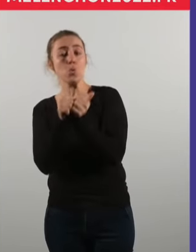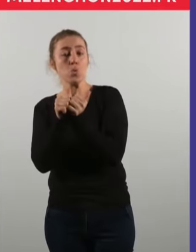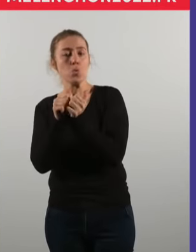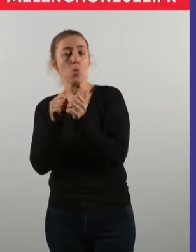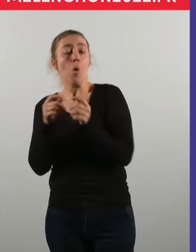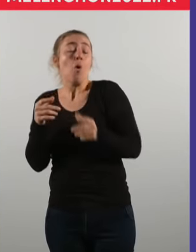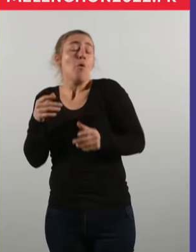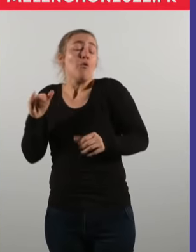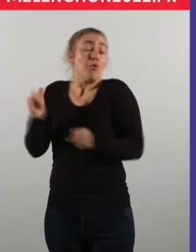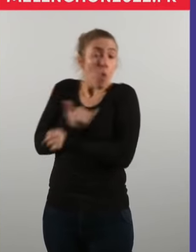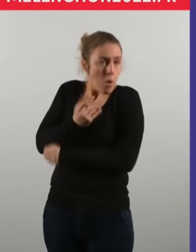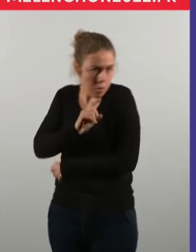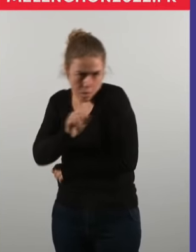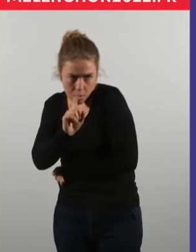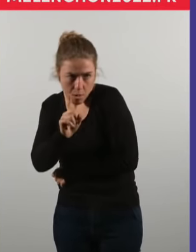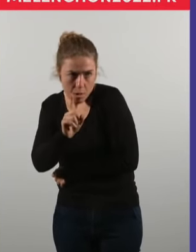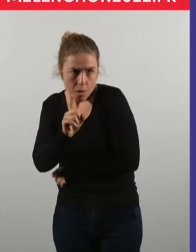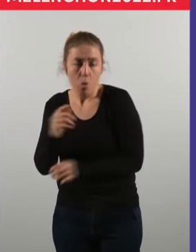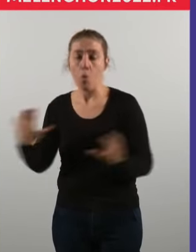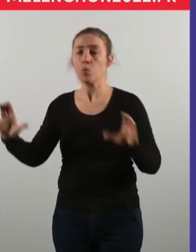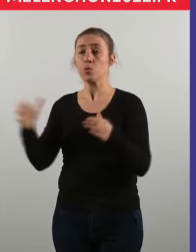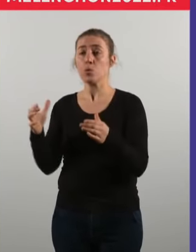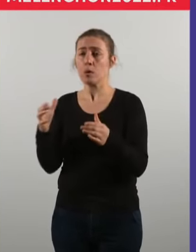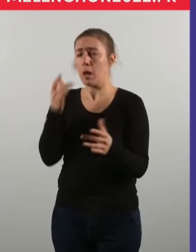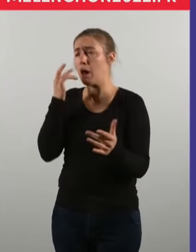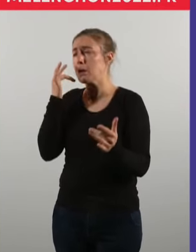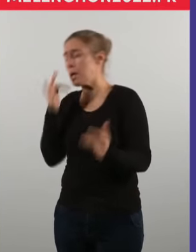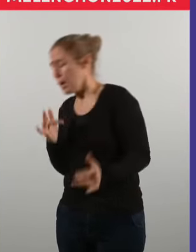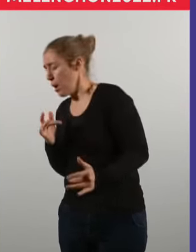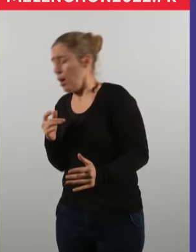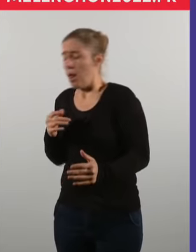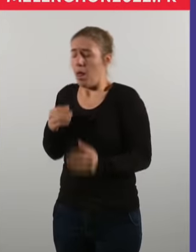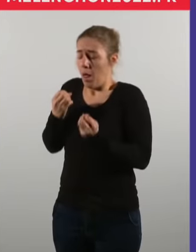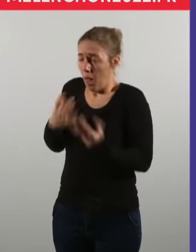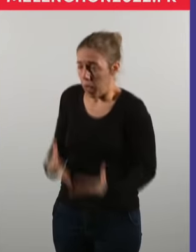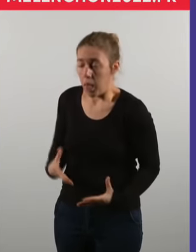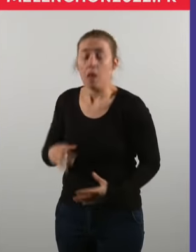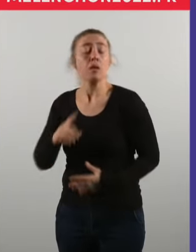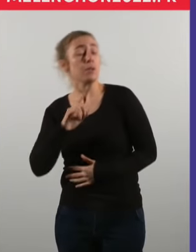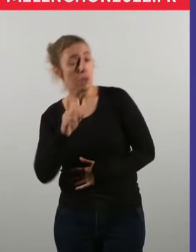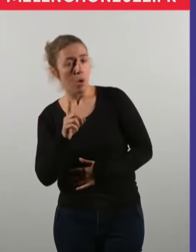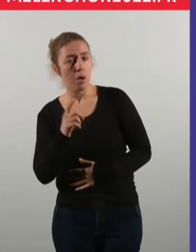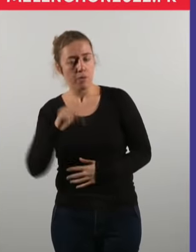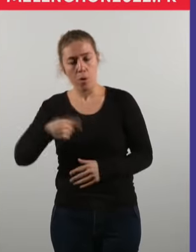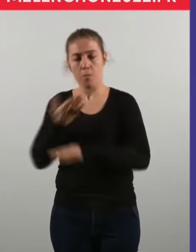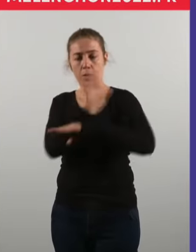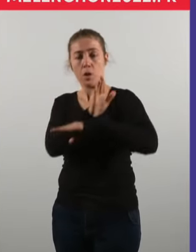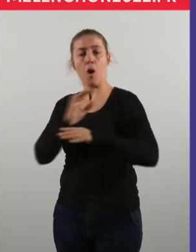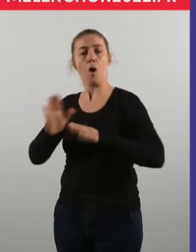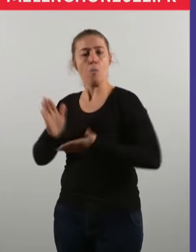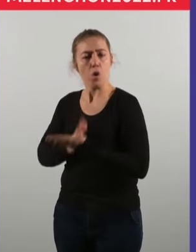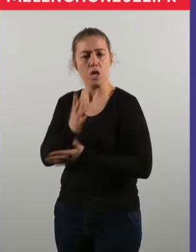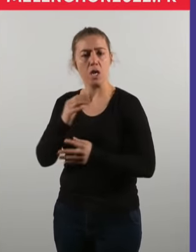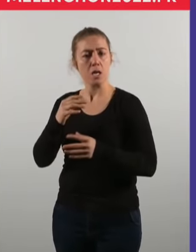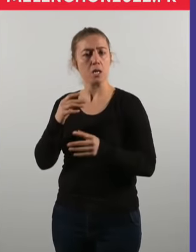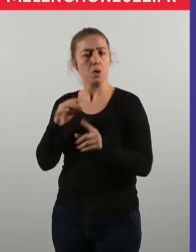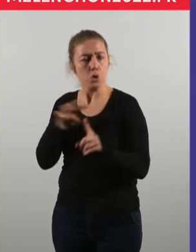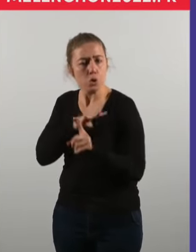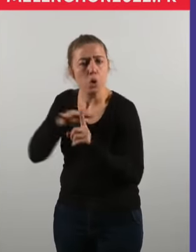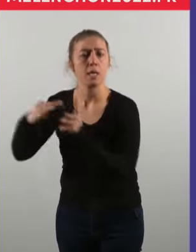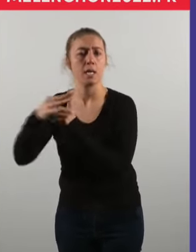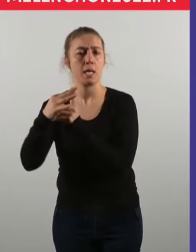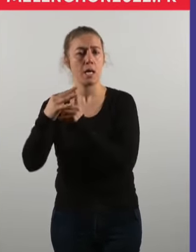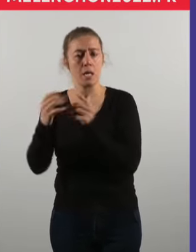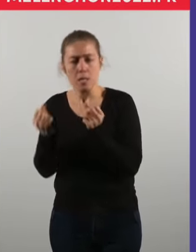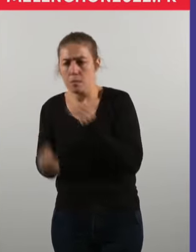non pas une union désespérante, mais bien un projet de société audacieux et mobilisateur. C'est pour cela que je suis